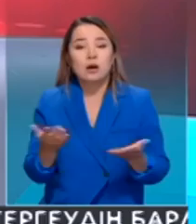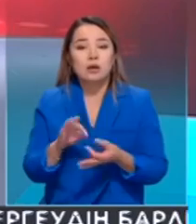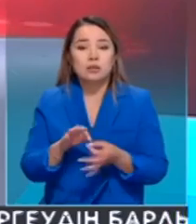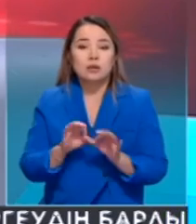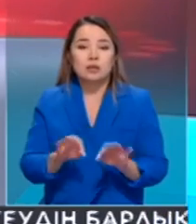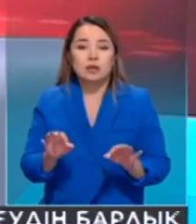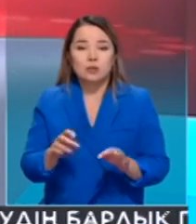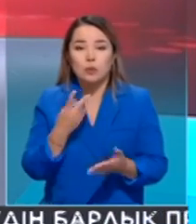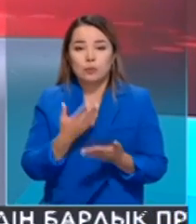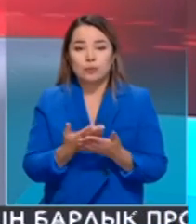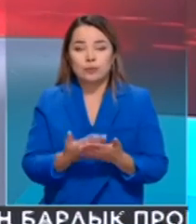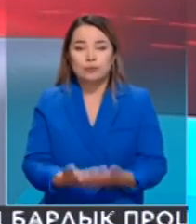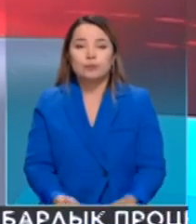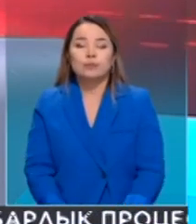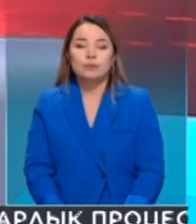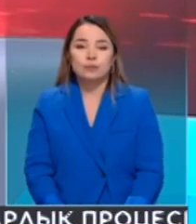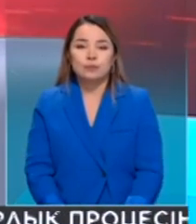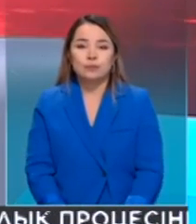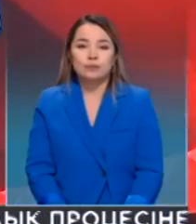Толырақ бейнесюжетте.